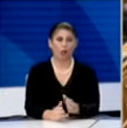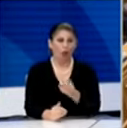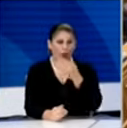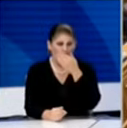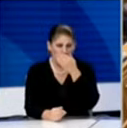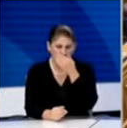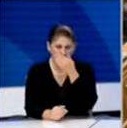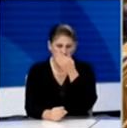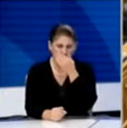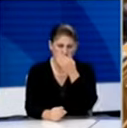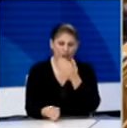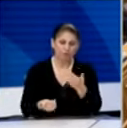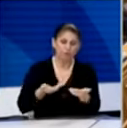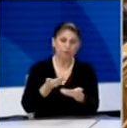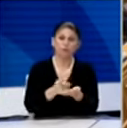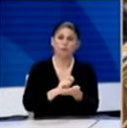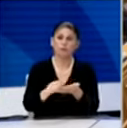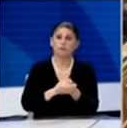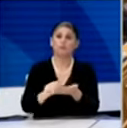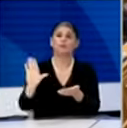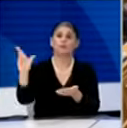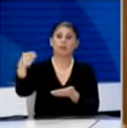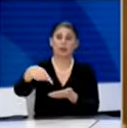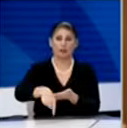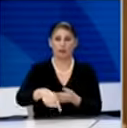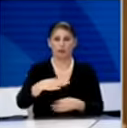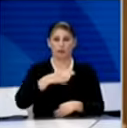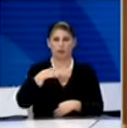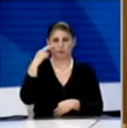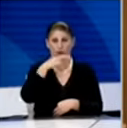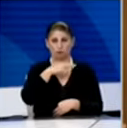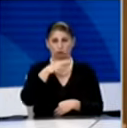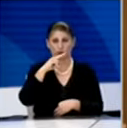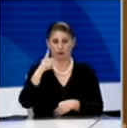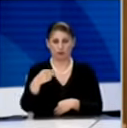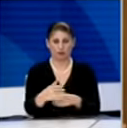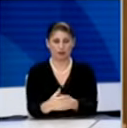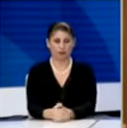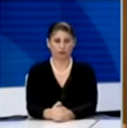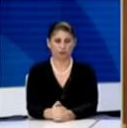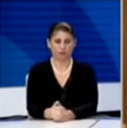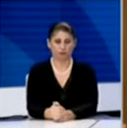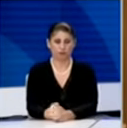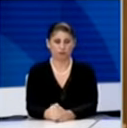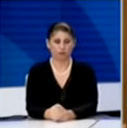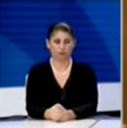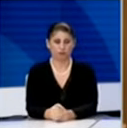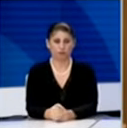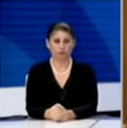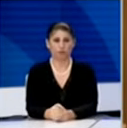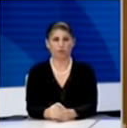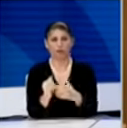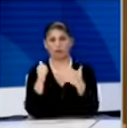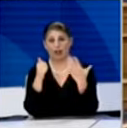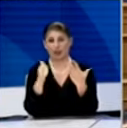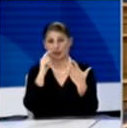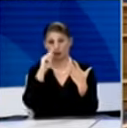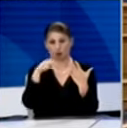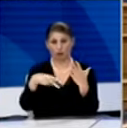Την καταθέτω και στα πρακτικά, δεν ήρθε ο κύριος Πρωθυπουργός για να απαντήσει. Την ξανακατέθεσα στις